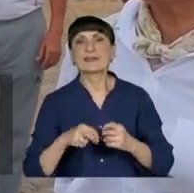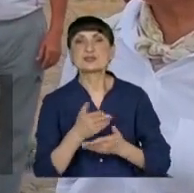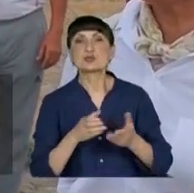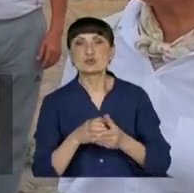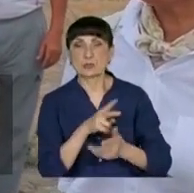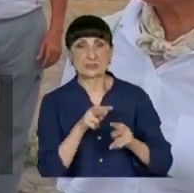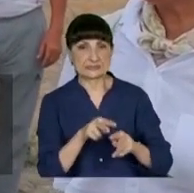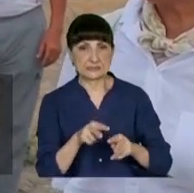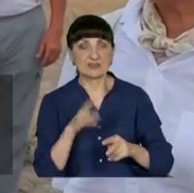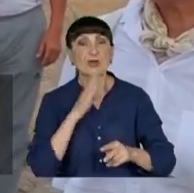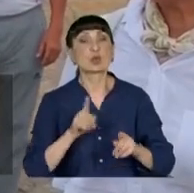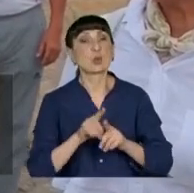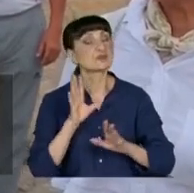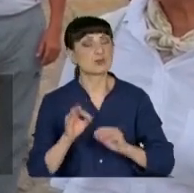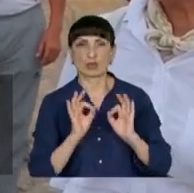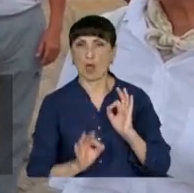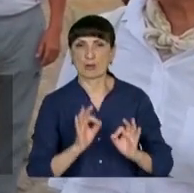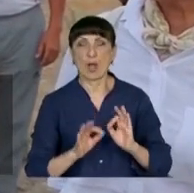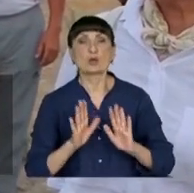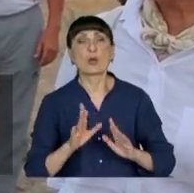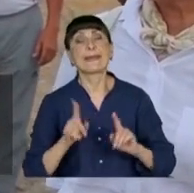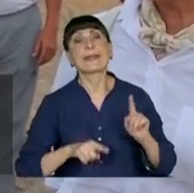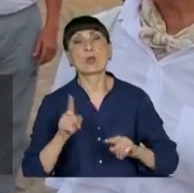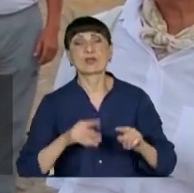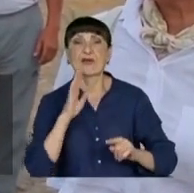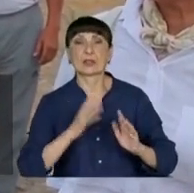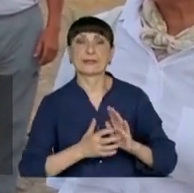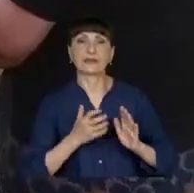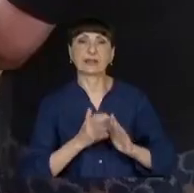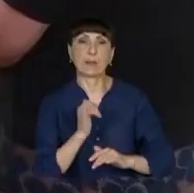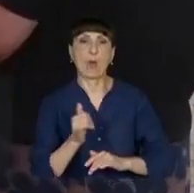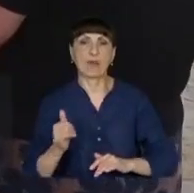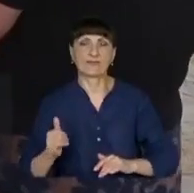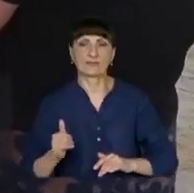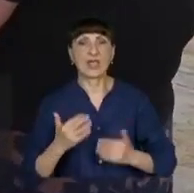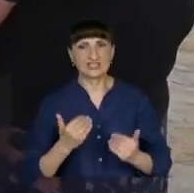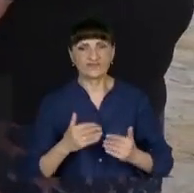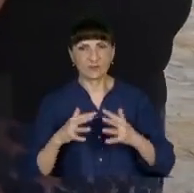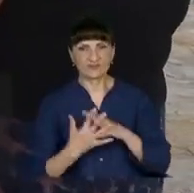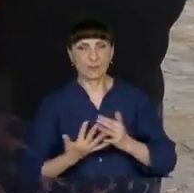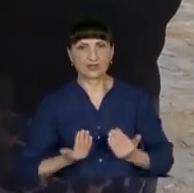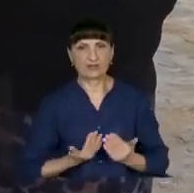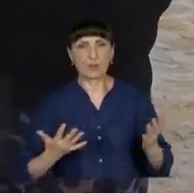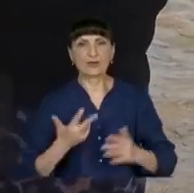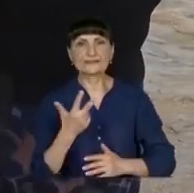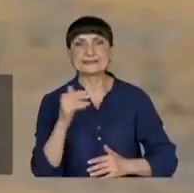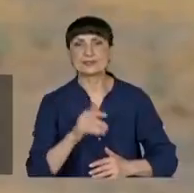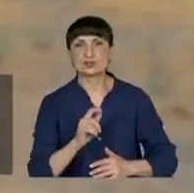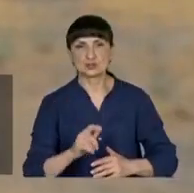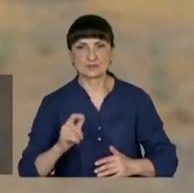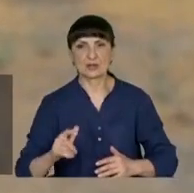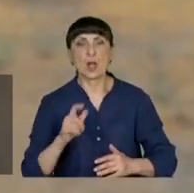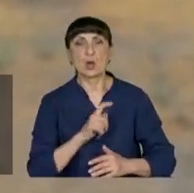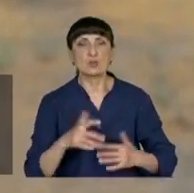их состоянием с водой тоже всё в порядке лишь иногда не хватает на полив на сегодня в селе проживают более 3000 человек